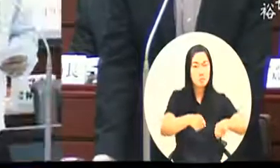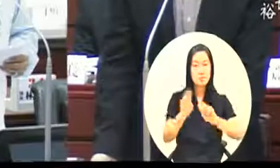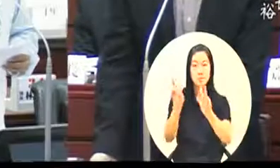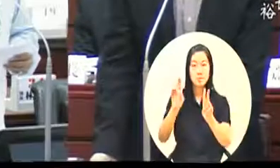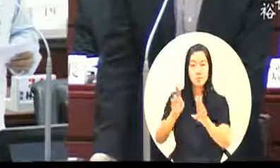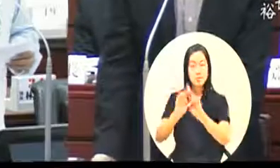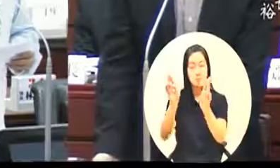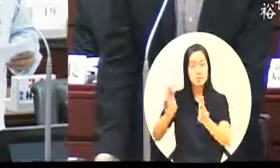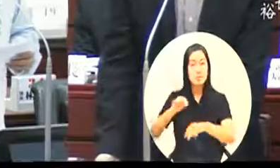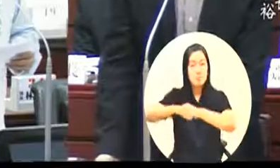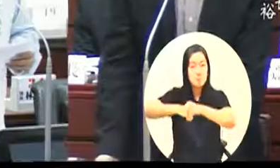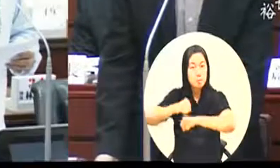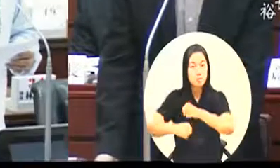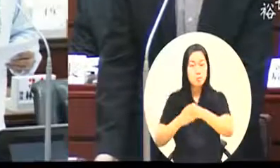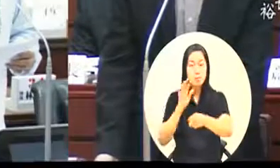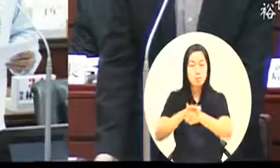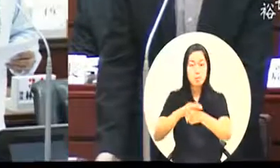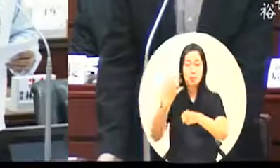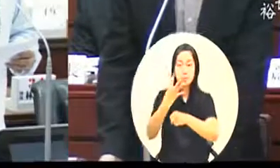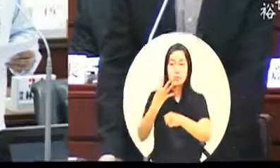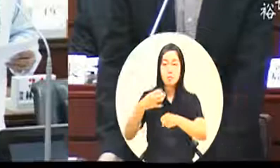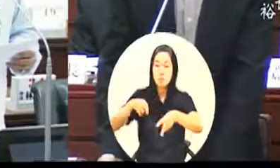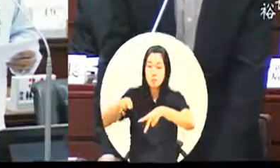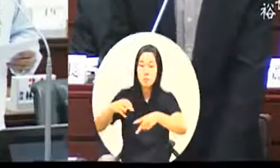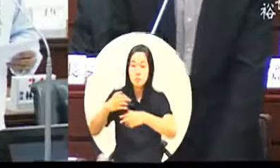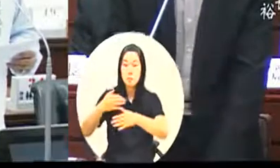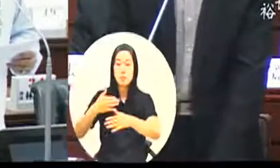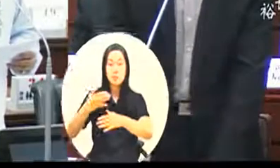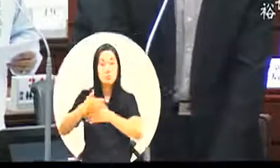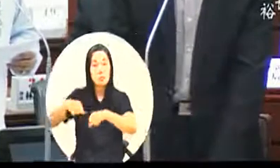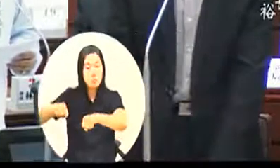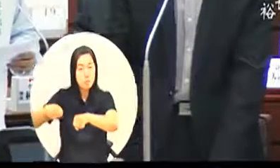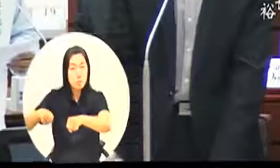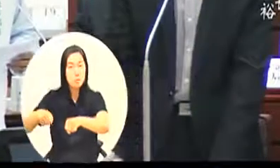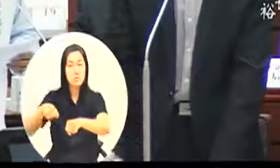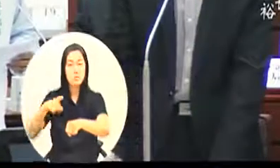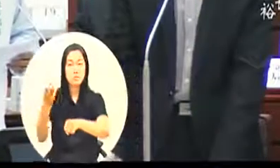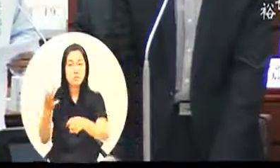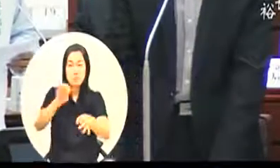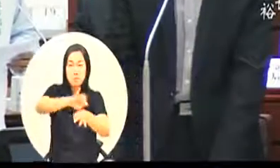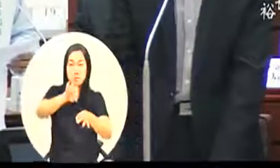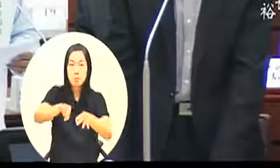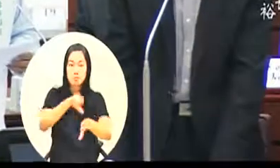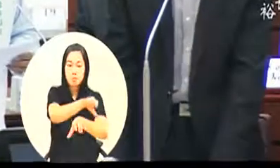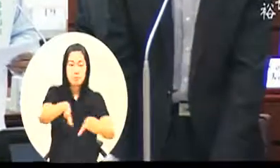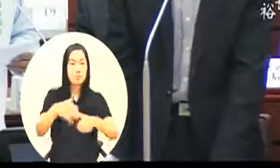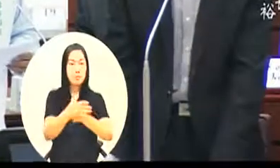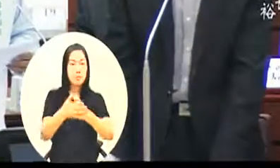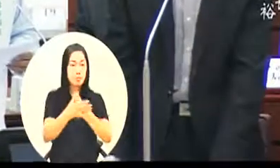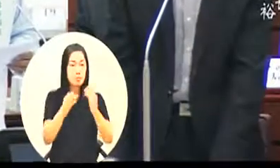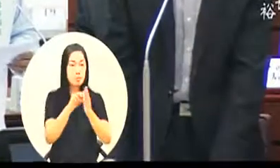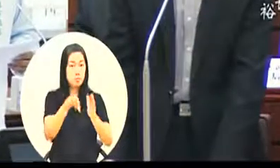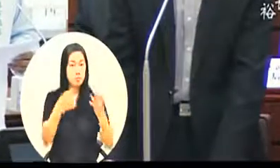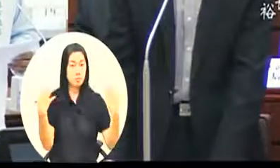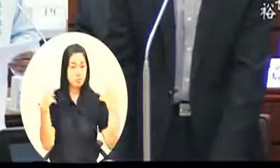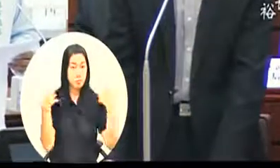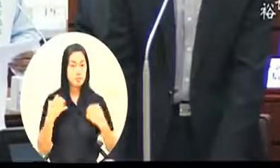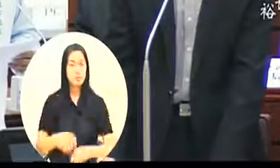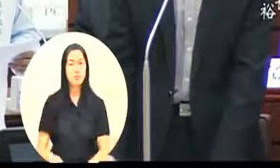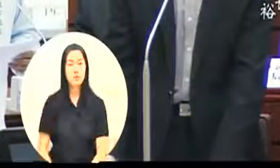动辅助自行车的这一个加码的补助，这个部分是第一个关于环保局负责的。第二个部分是